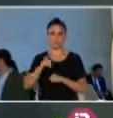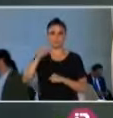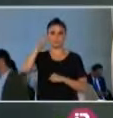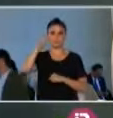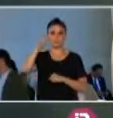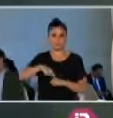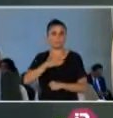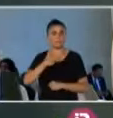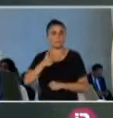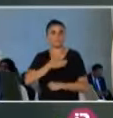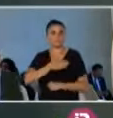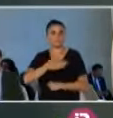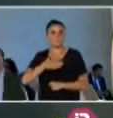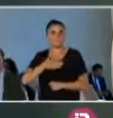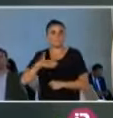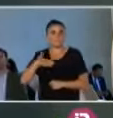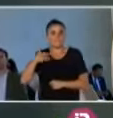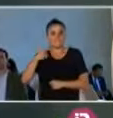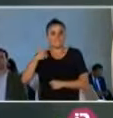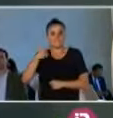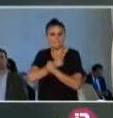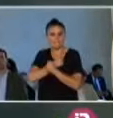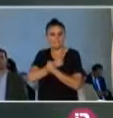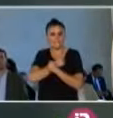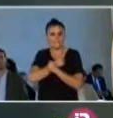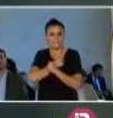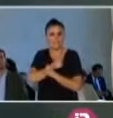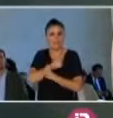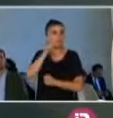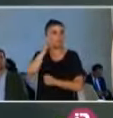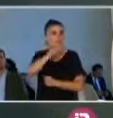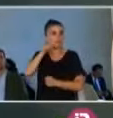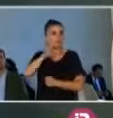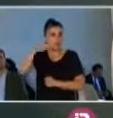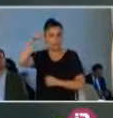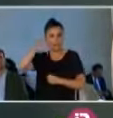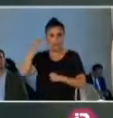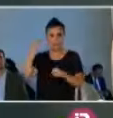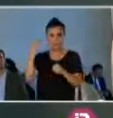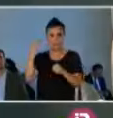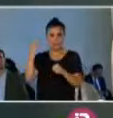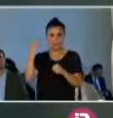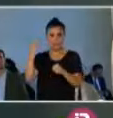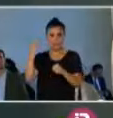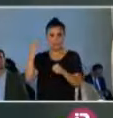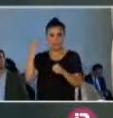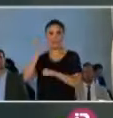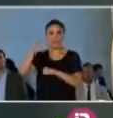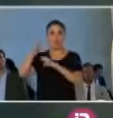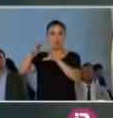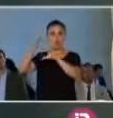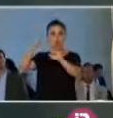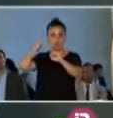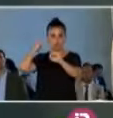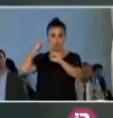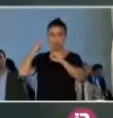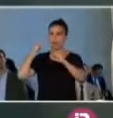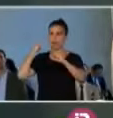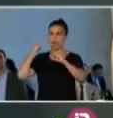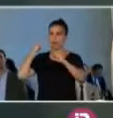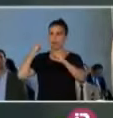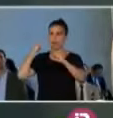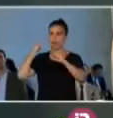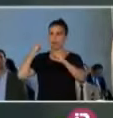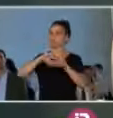de manera especial enviar tota la meva estima a la gent que fa feina aquí i que ha fet del Consolat la casa de tots i